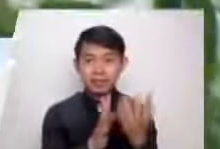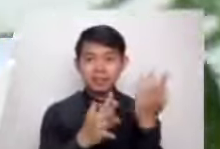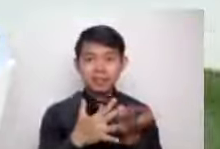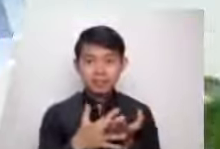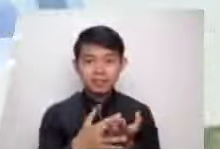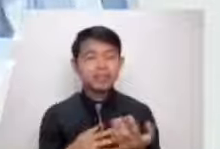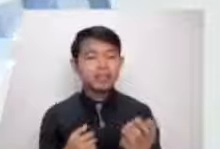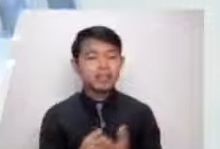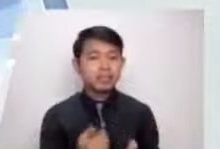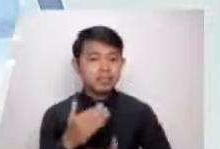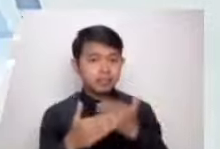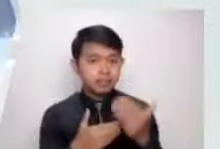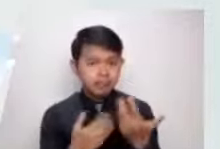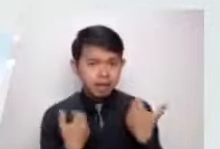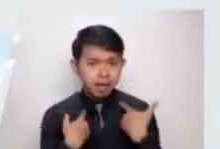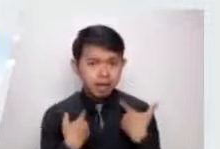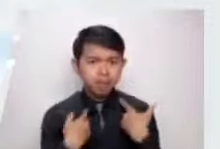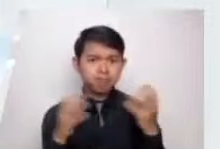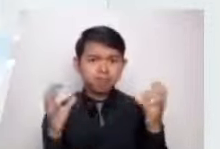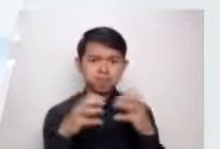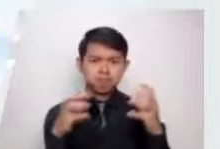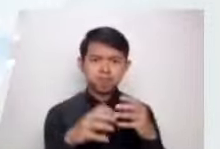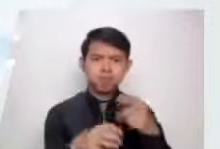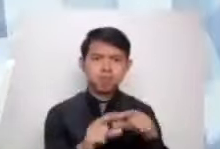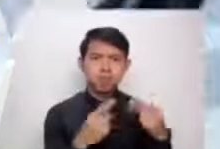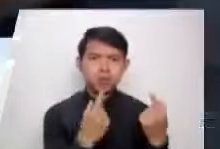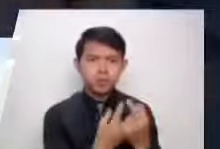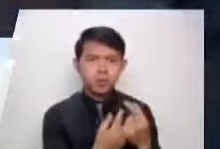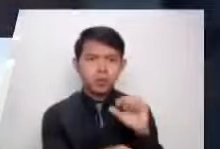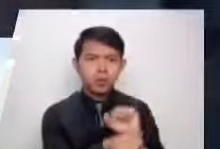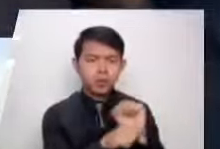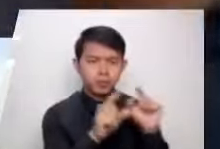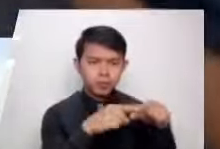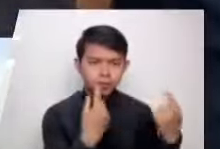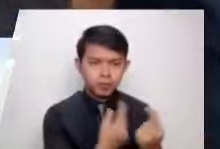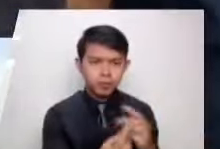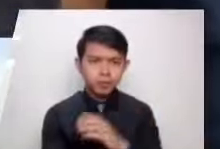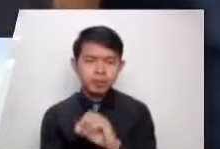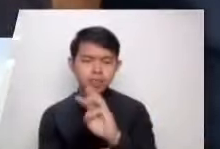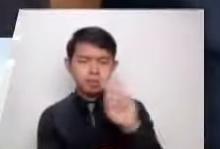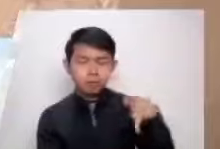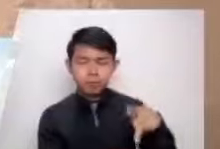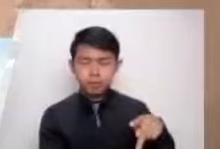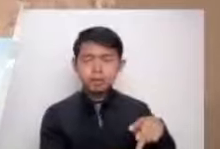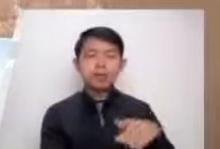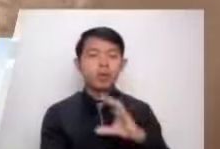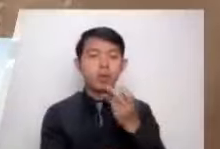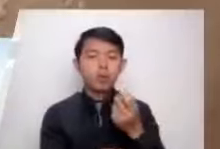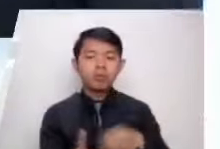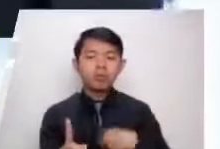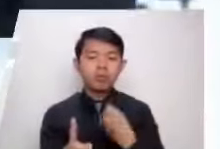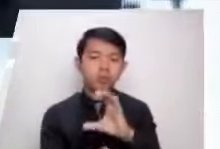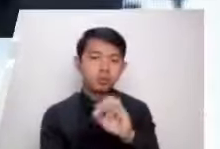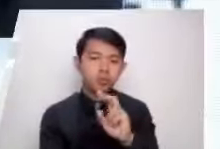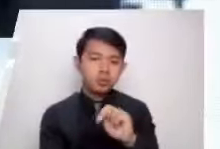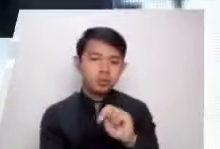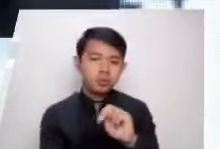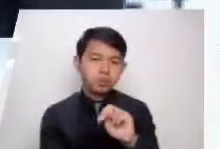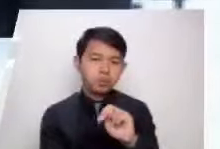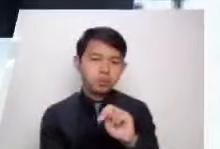girian sa partidong Workers and Peasants Party o WPP na nagbigay sa kanya ng CONA o Certificate of Nomination